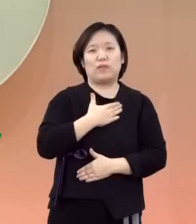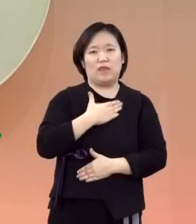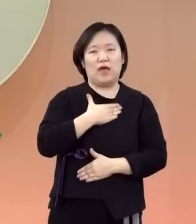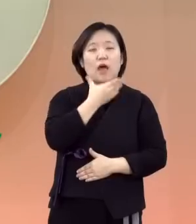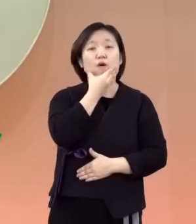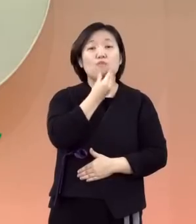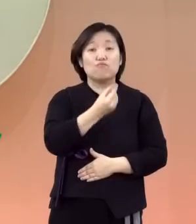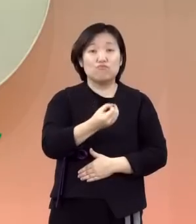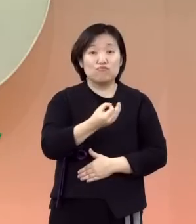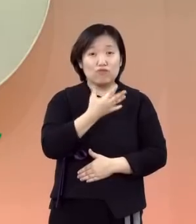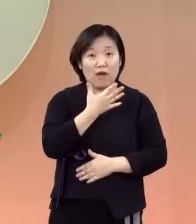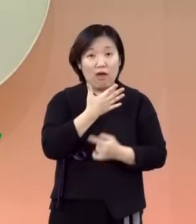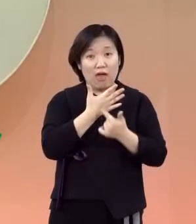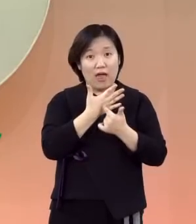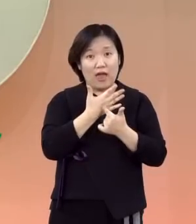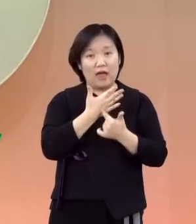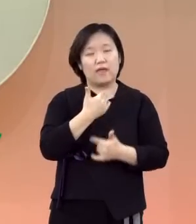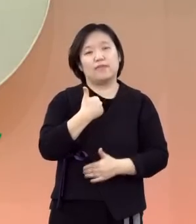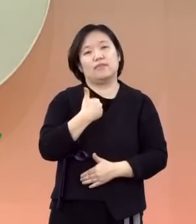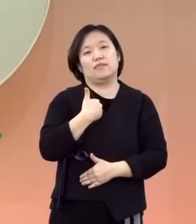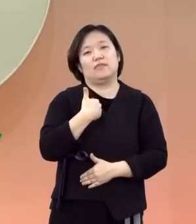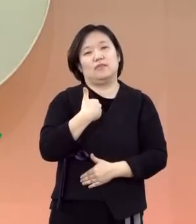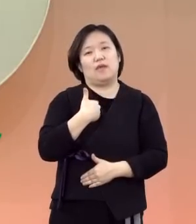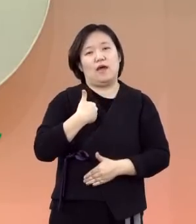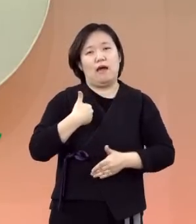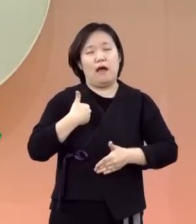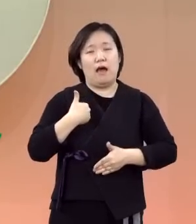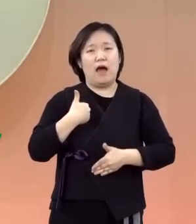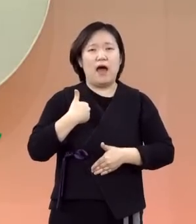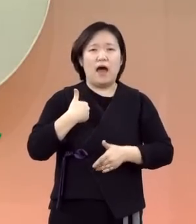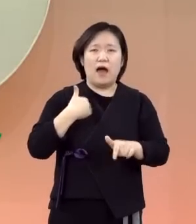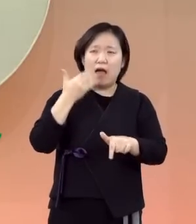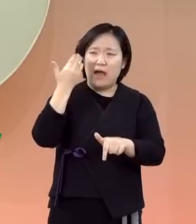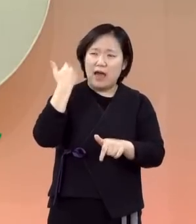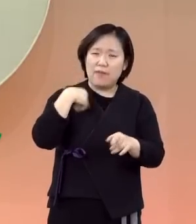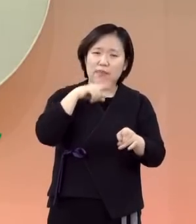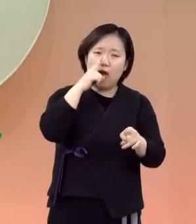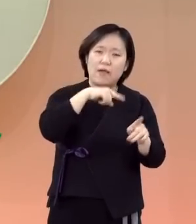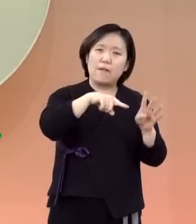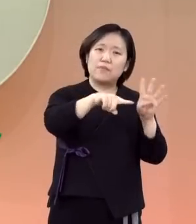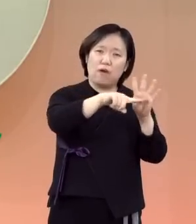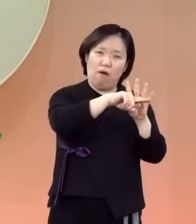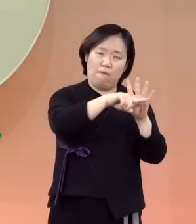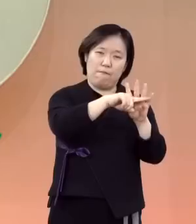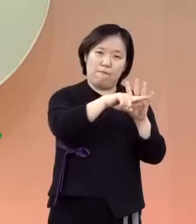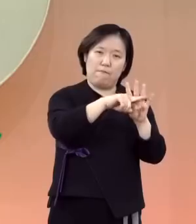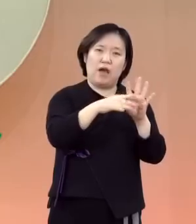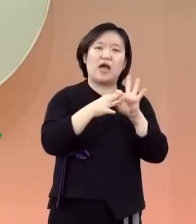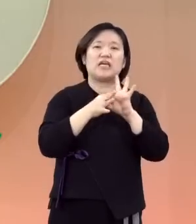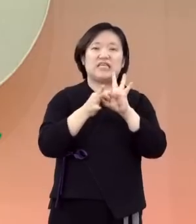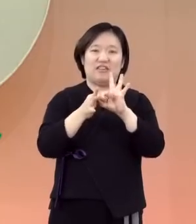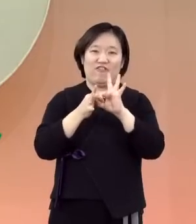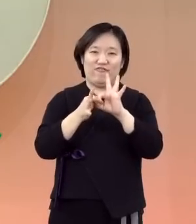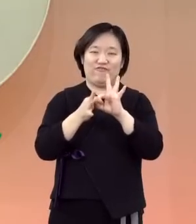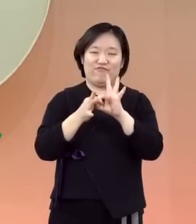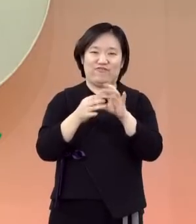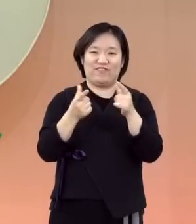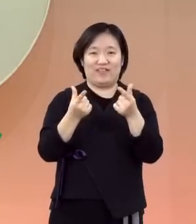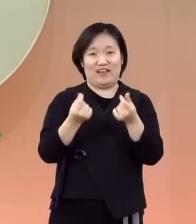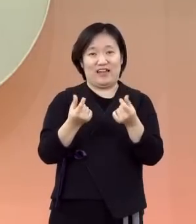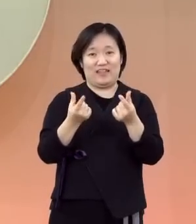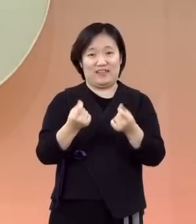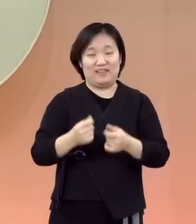우리앞에펼쳐지는행복과불행은모두 우리자신의업보에따른결과입니다.그렇기때문에